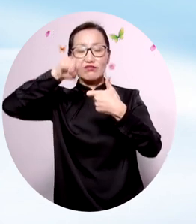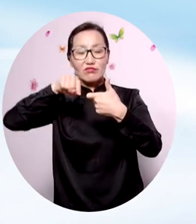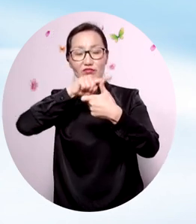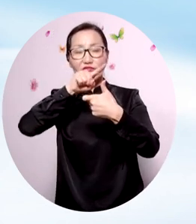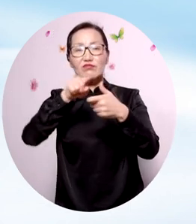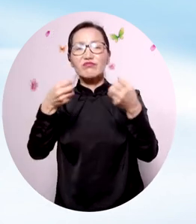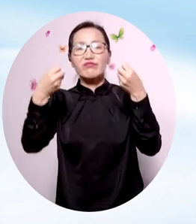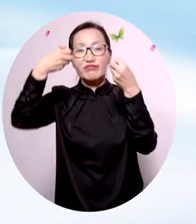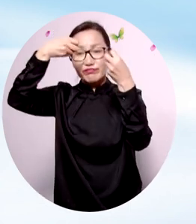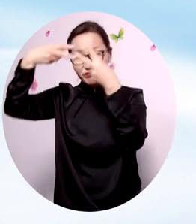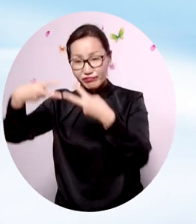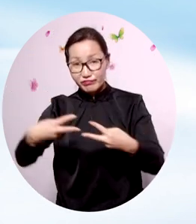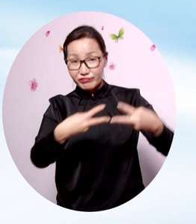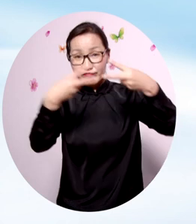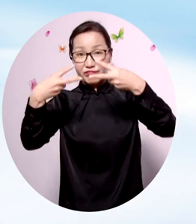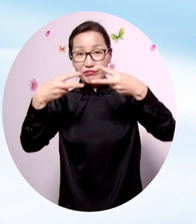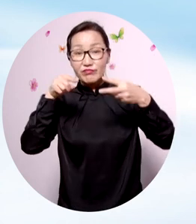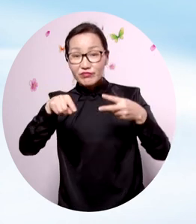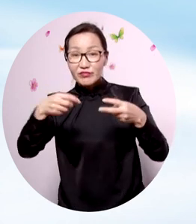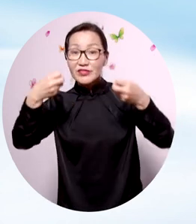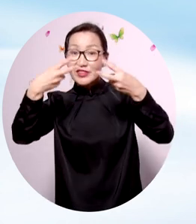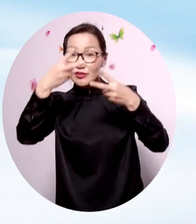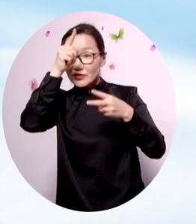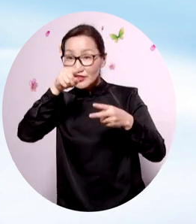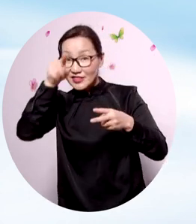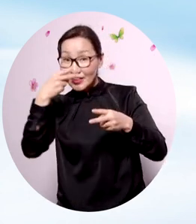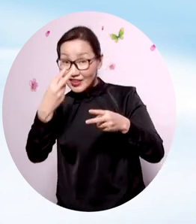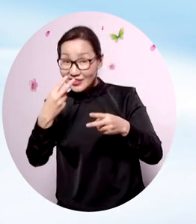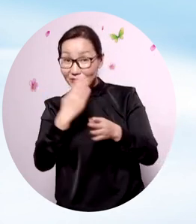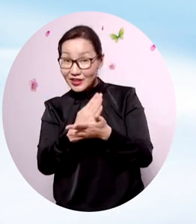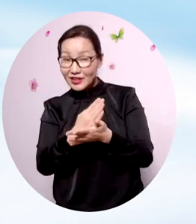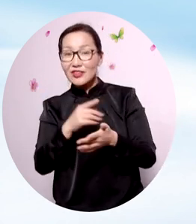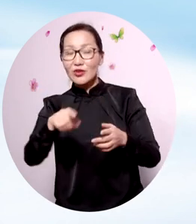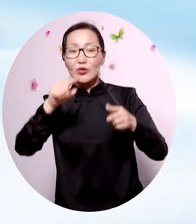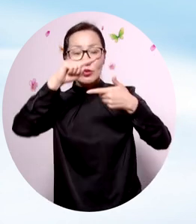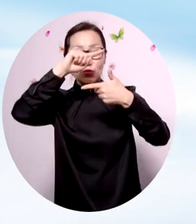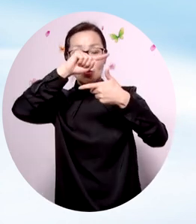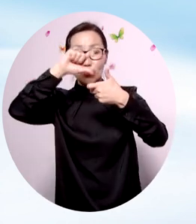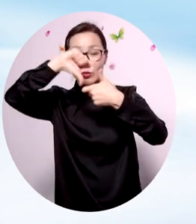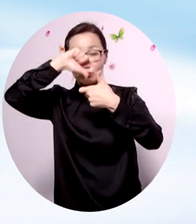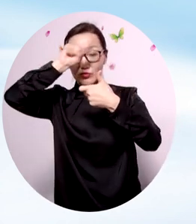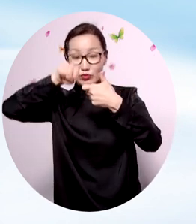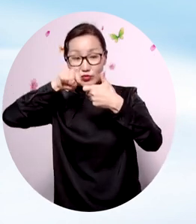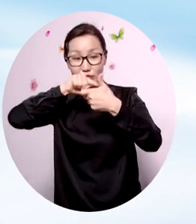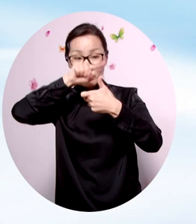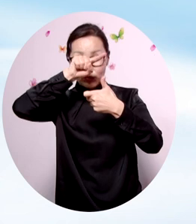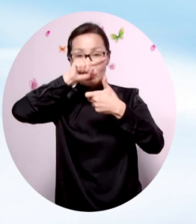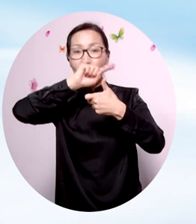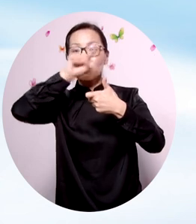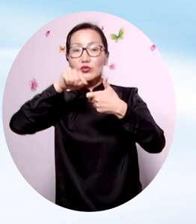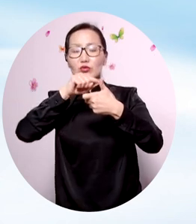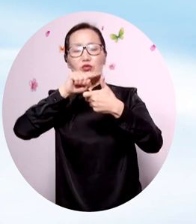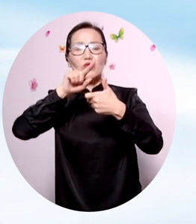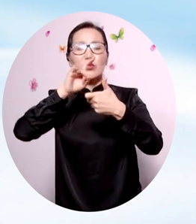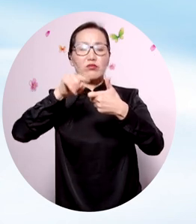тал маань тэнцүү. Багш нь энэ тэнцүүг нэмдэг тавьсан байна. Хүрээний урт гэдэг маань эргэн тойрны